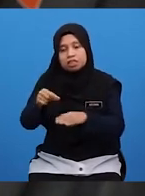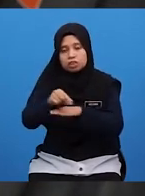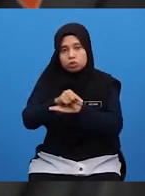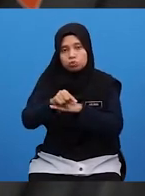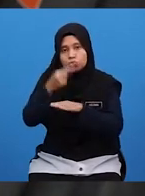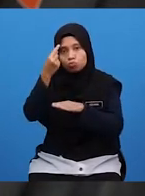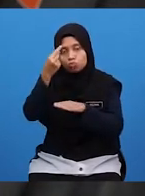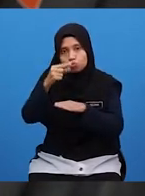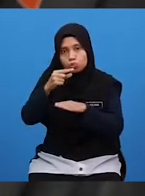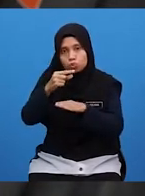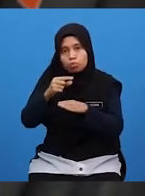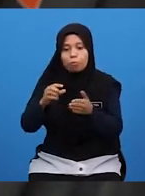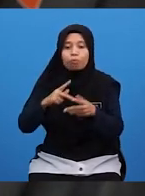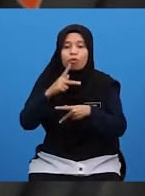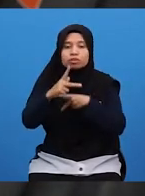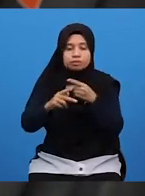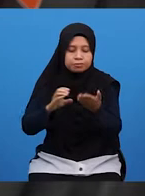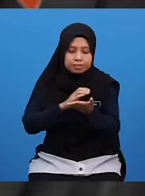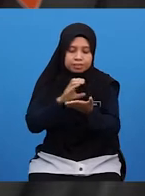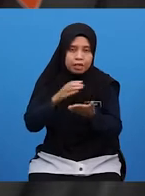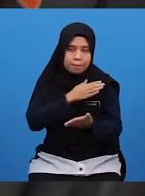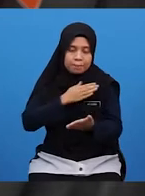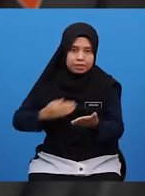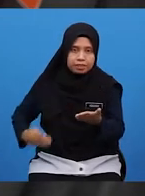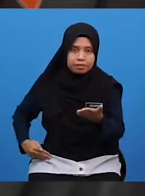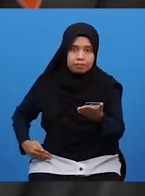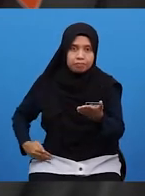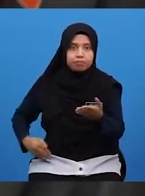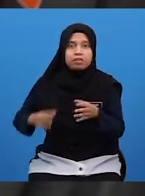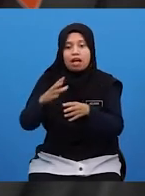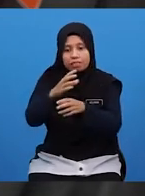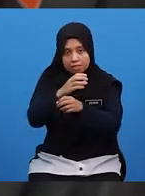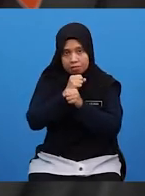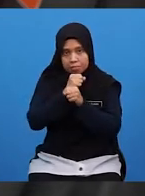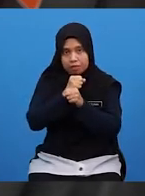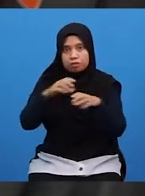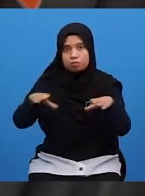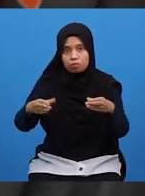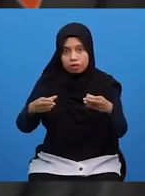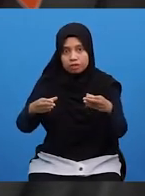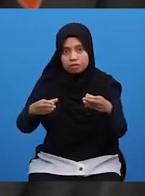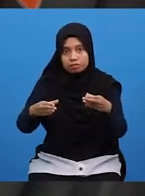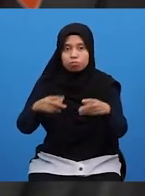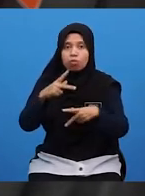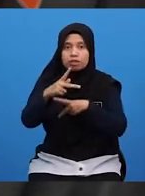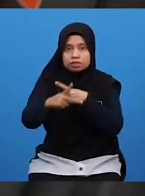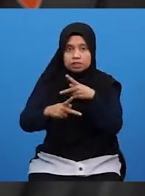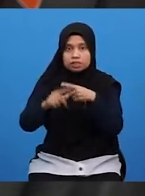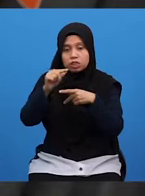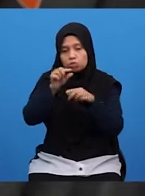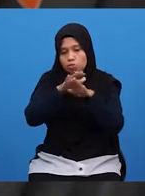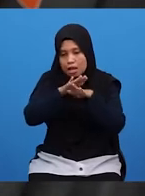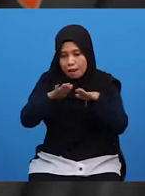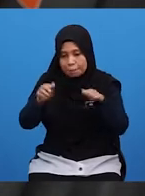untuk proses mencanting batik lukis. Kedua, dapat melaksanakan proses mencanting teknik